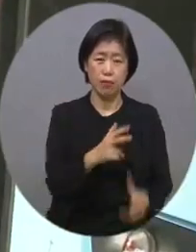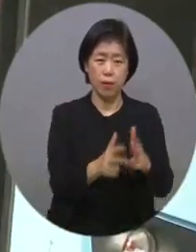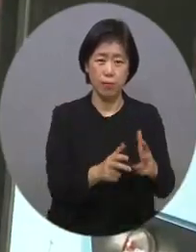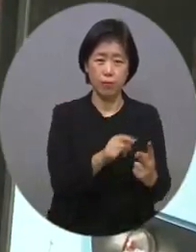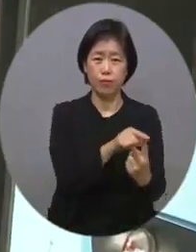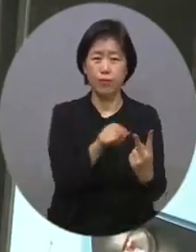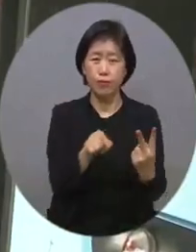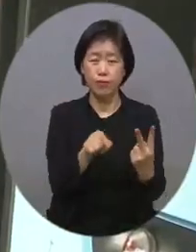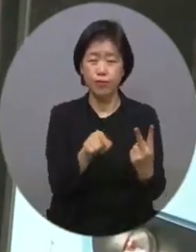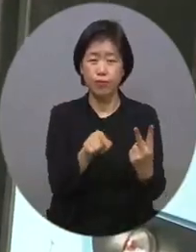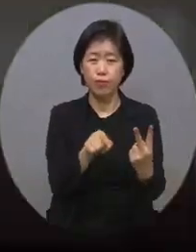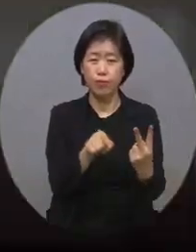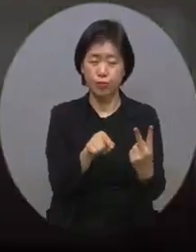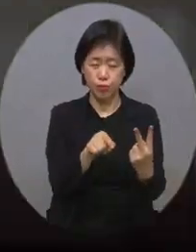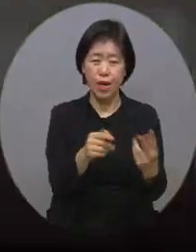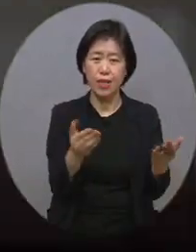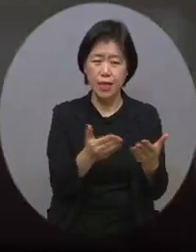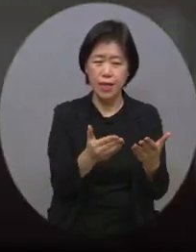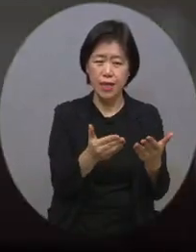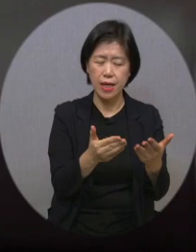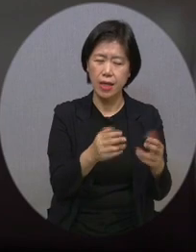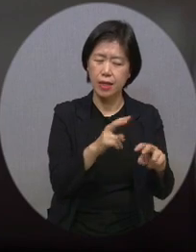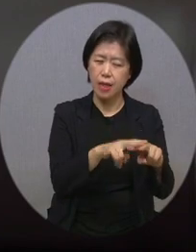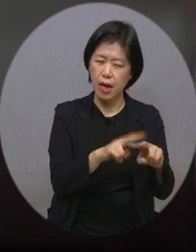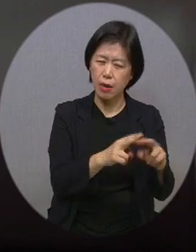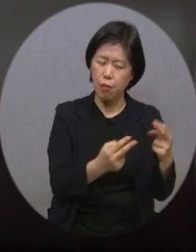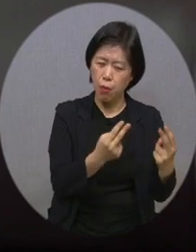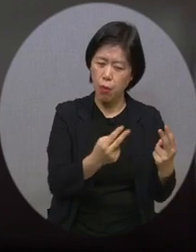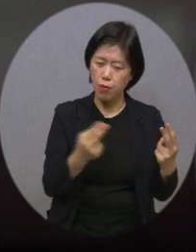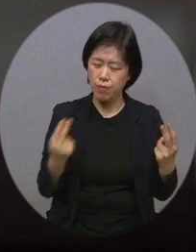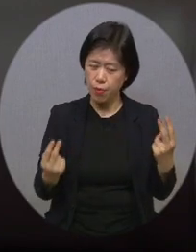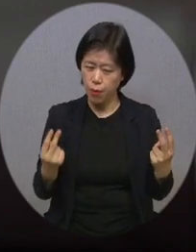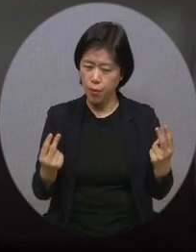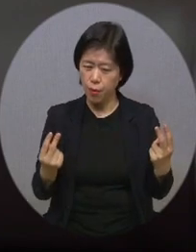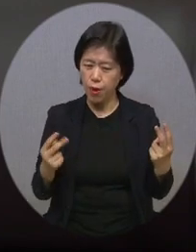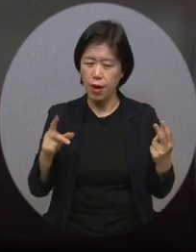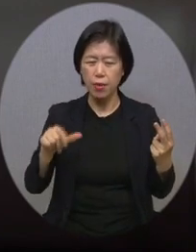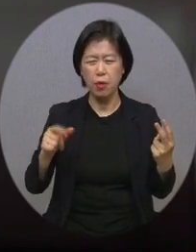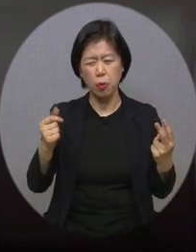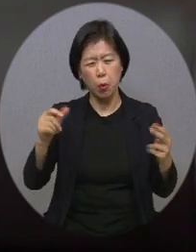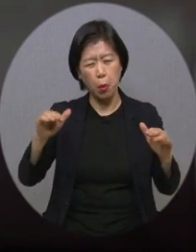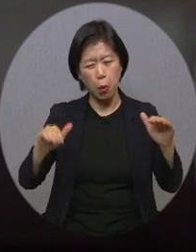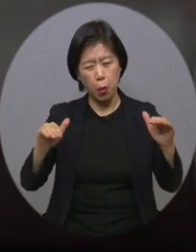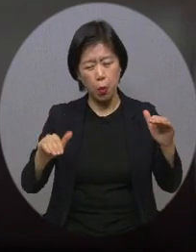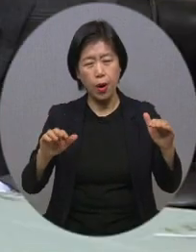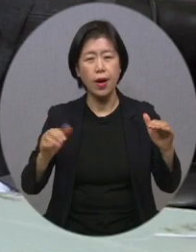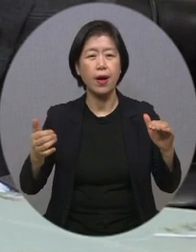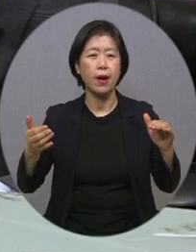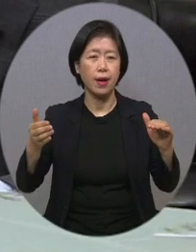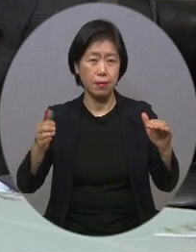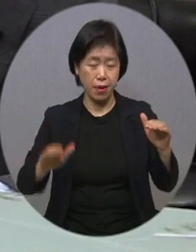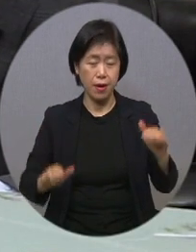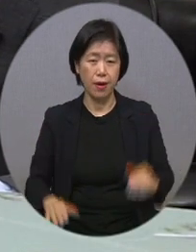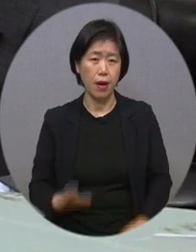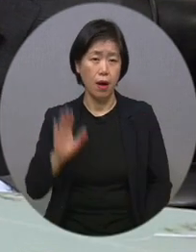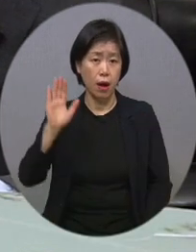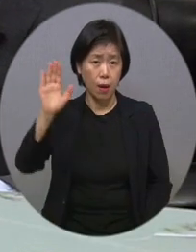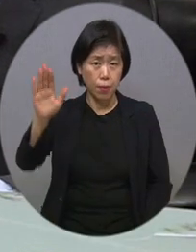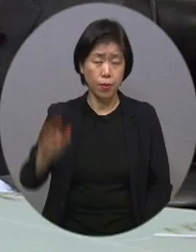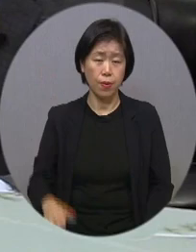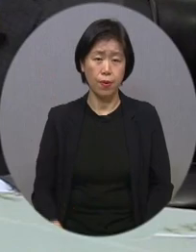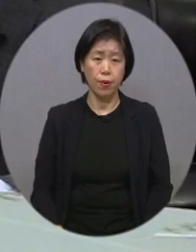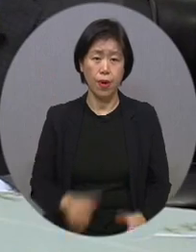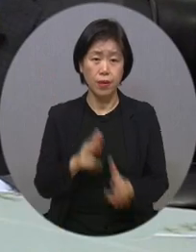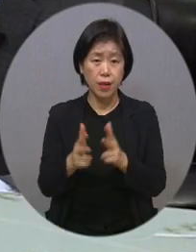한 반절 정도 수준이 안 되지만 앞으로 산업이 우리나라도 이제 사람을 많이 쓰는 기업은 경쟁력을 잃잖아요.